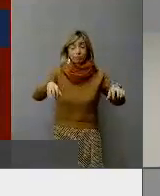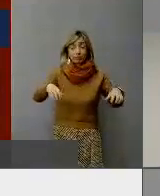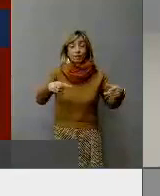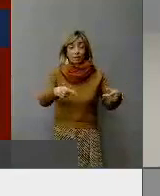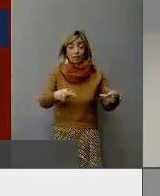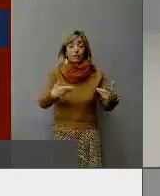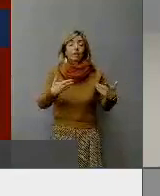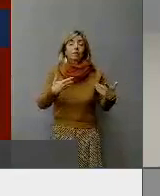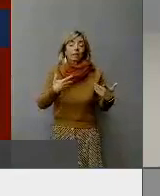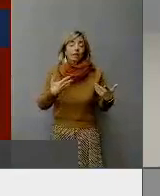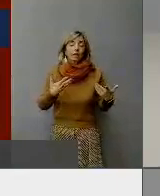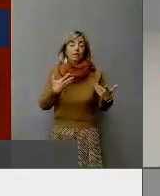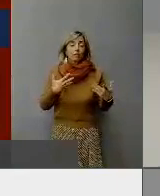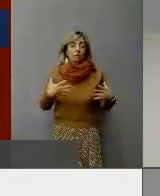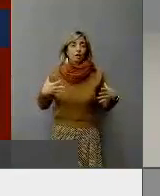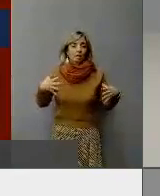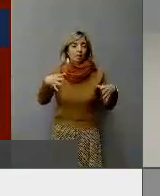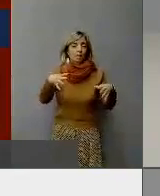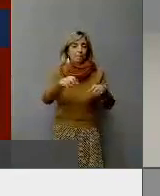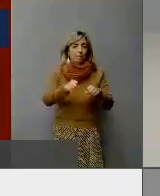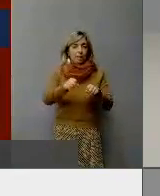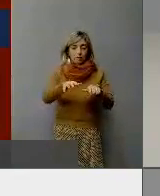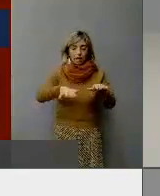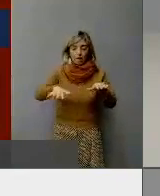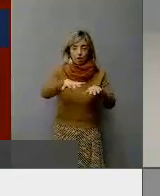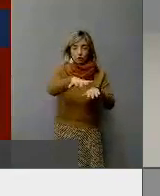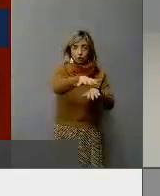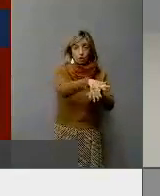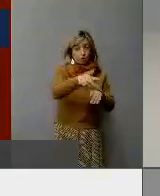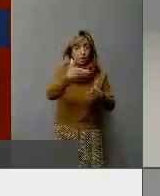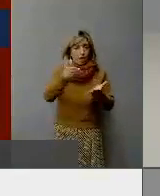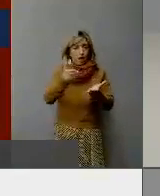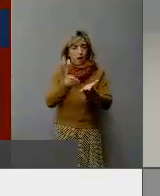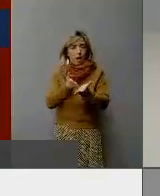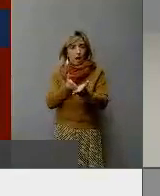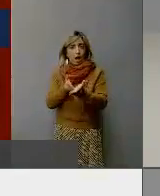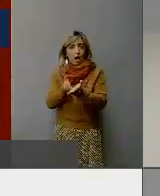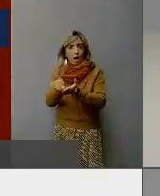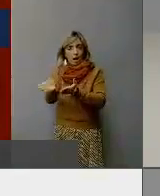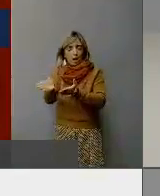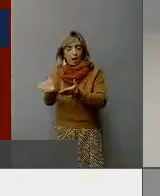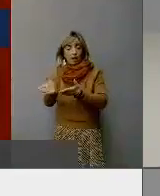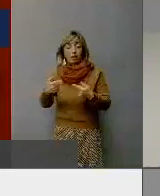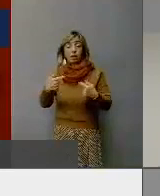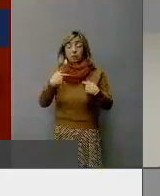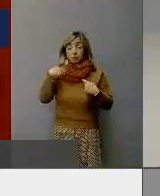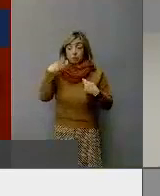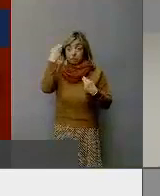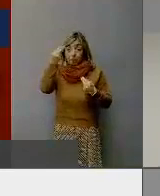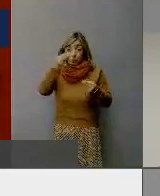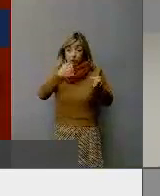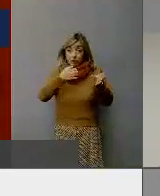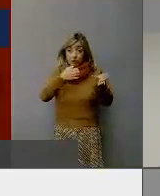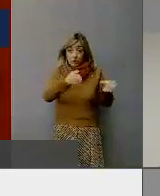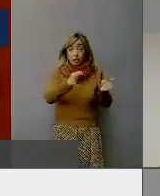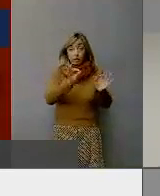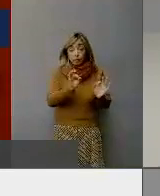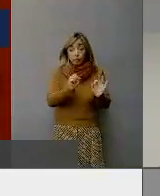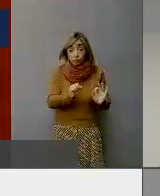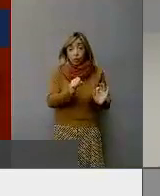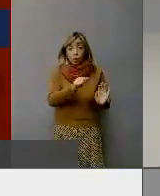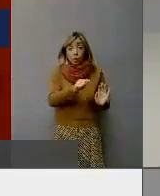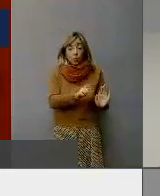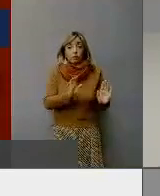alcuni siti per molti anni quindi questa è la strada che individuo credo che potrebbe essere anche utile